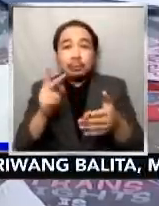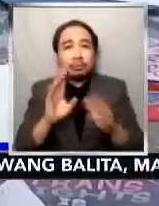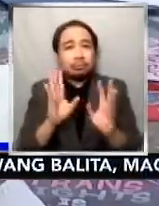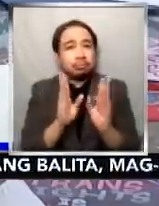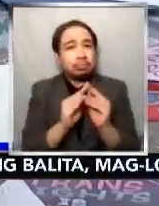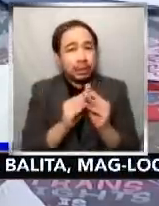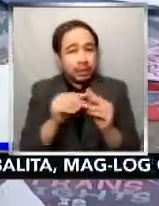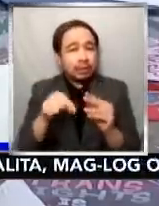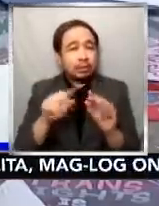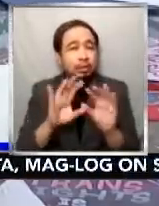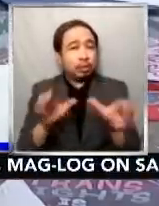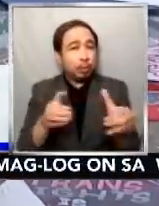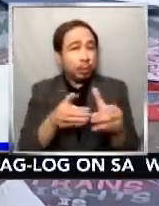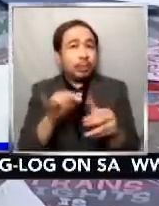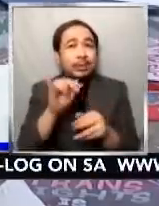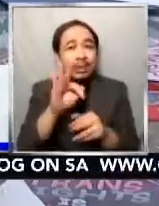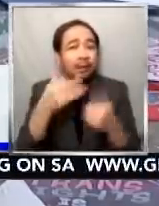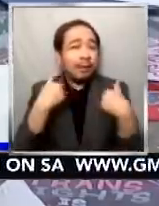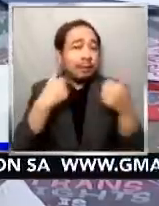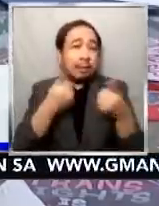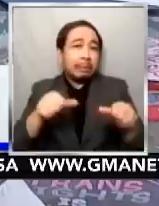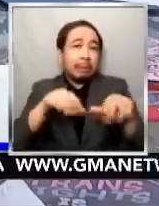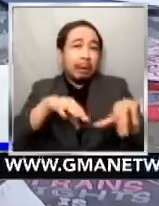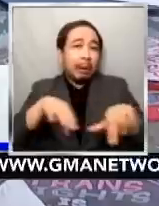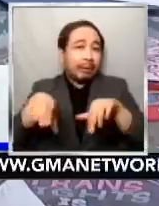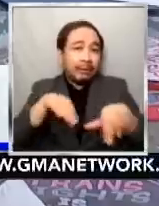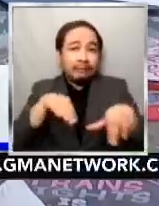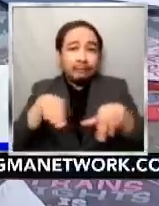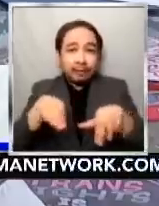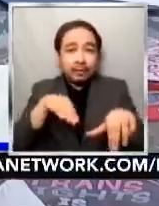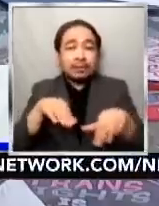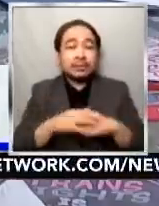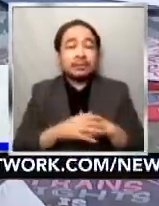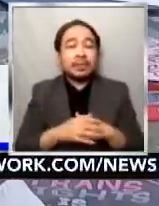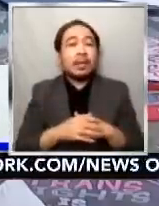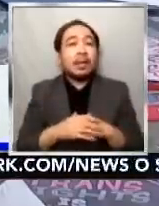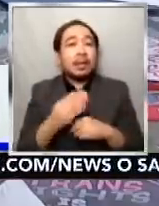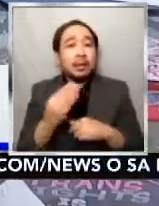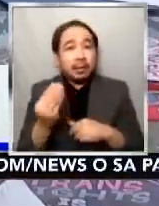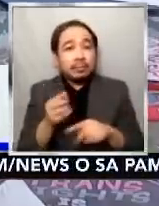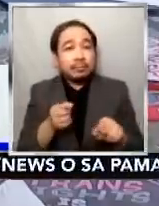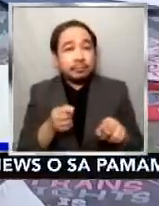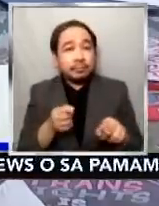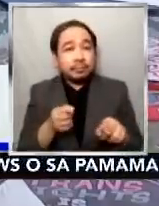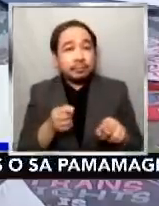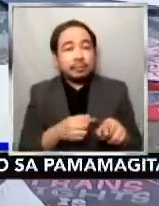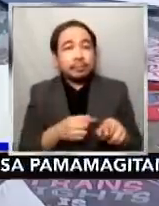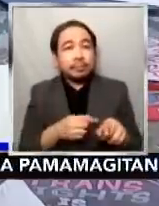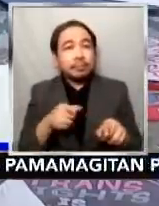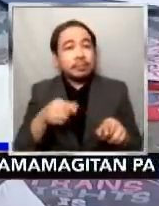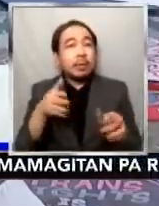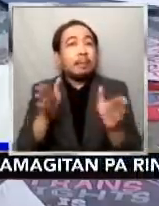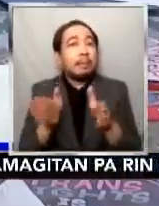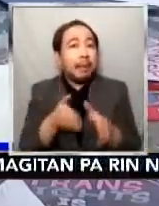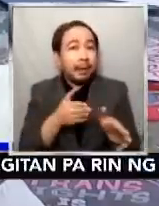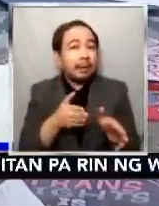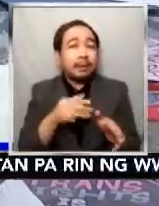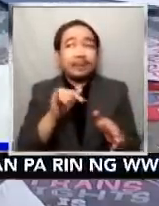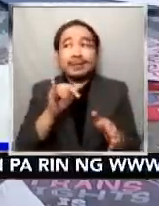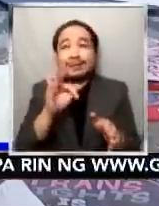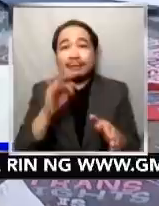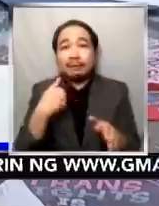meron silang activities at nagpaplano, umangirali,